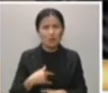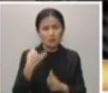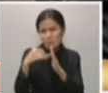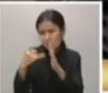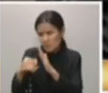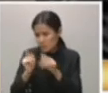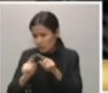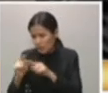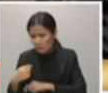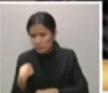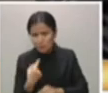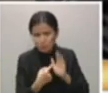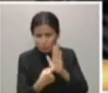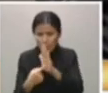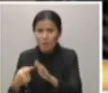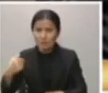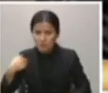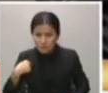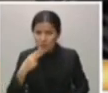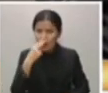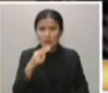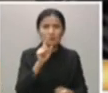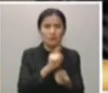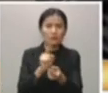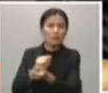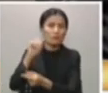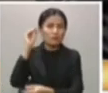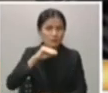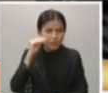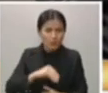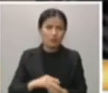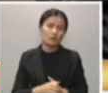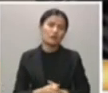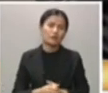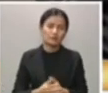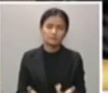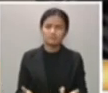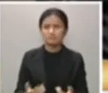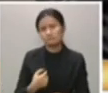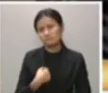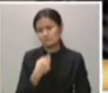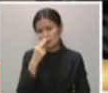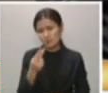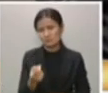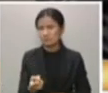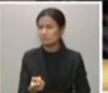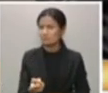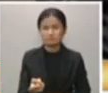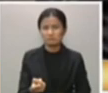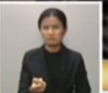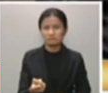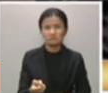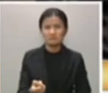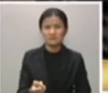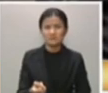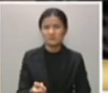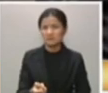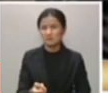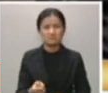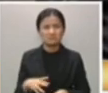ลักษณ์อัปยศที่ทำให้ไม่อาจจะยอมรับนับถือได้เ